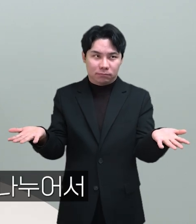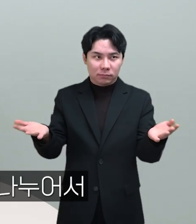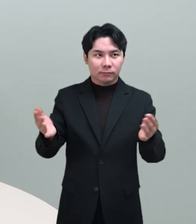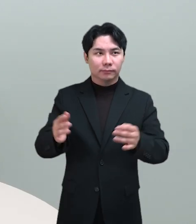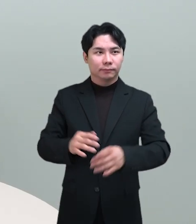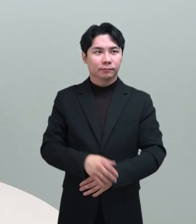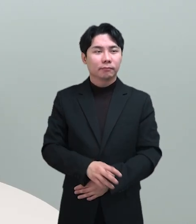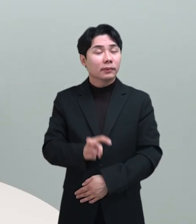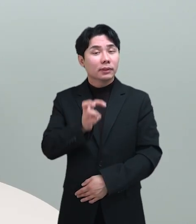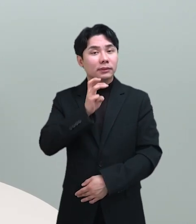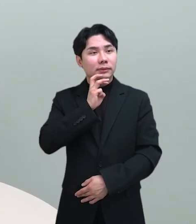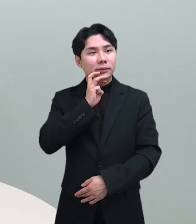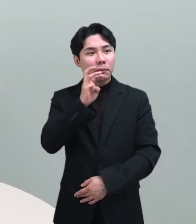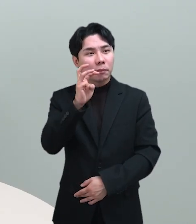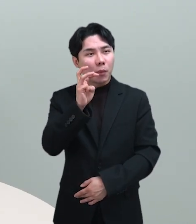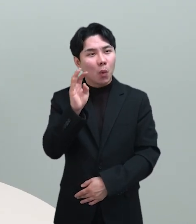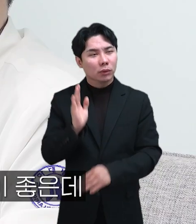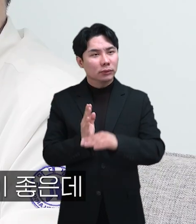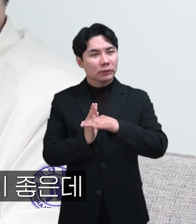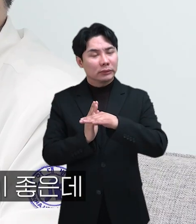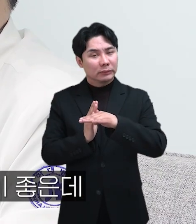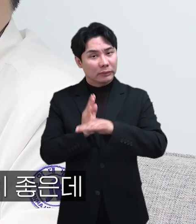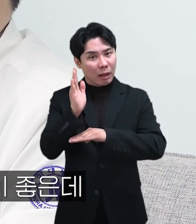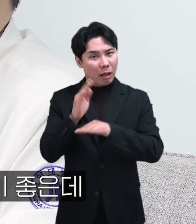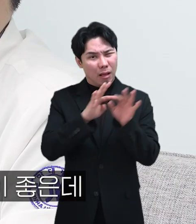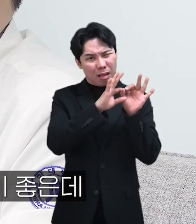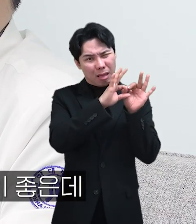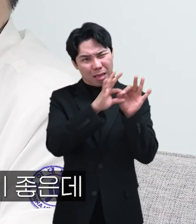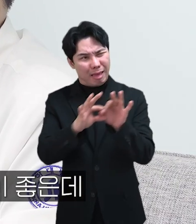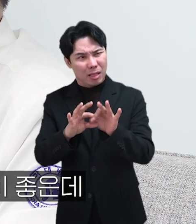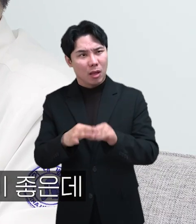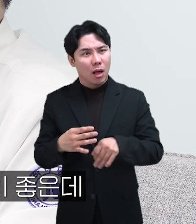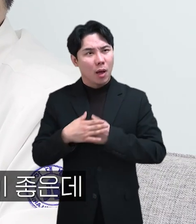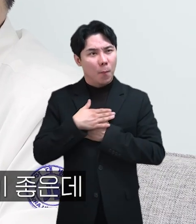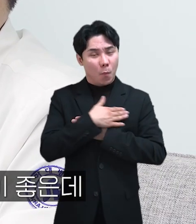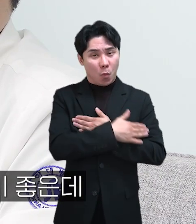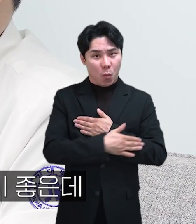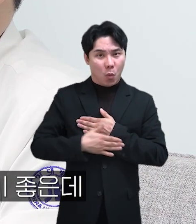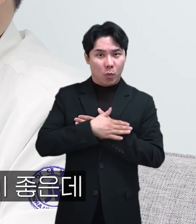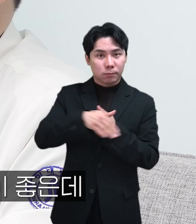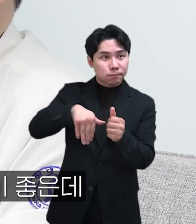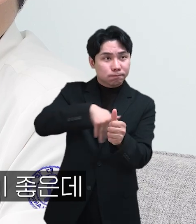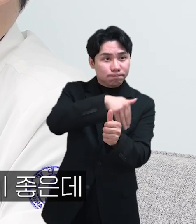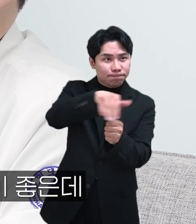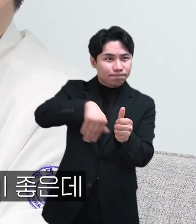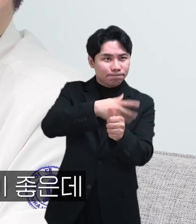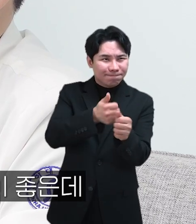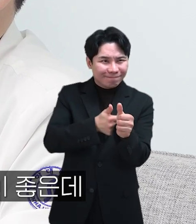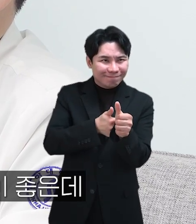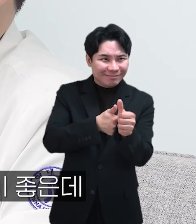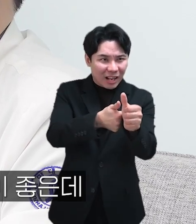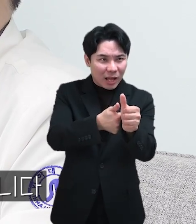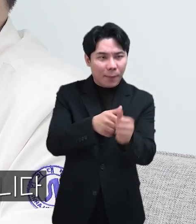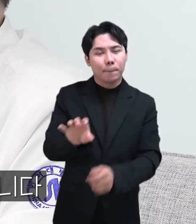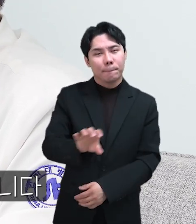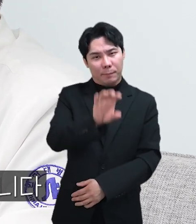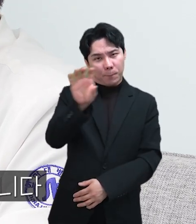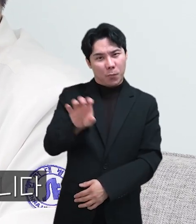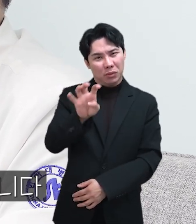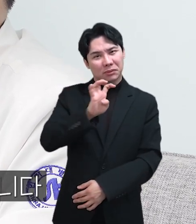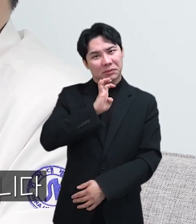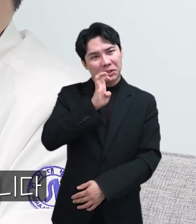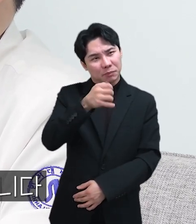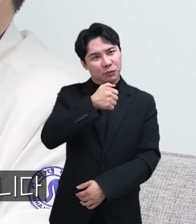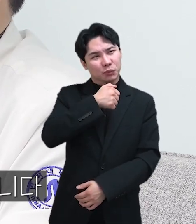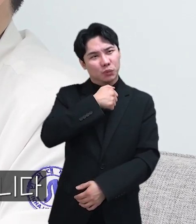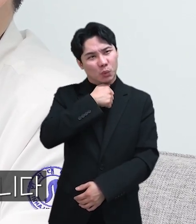나누어서 반복해서 하는 것도 괜찮습니다. 가장 좋은 것은 이제 40분에서 50분 정도 하는 것이 가장 좋은데 1시간